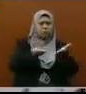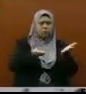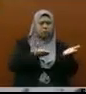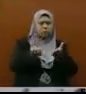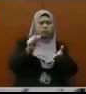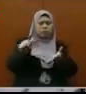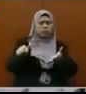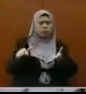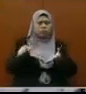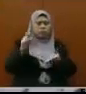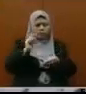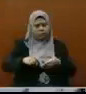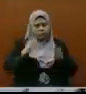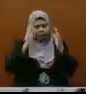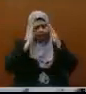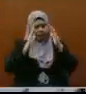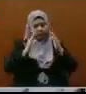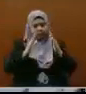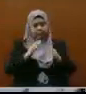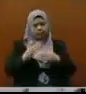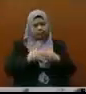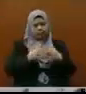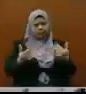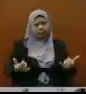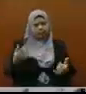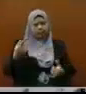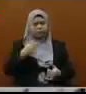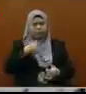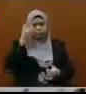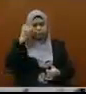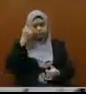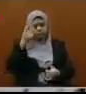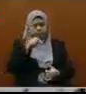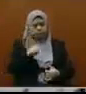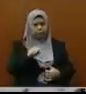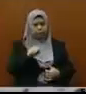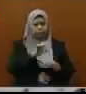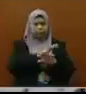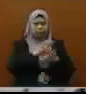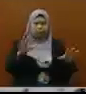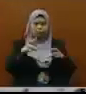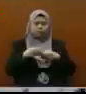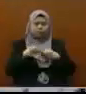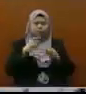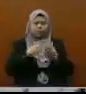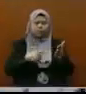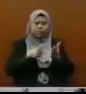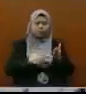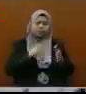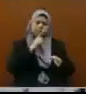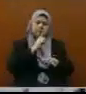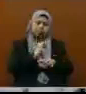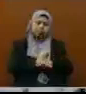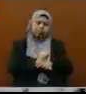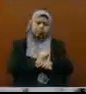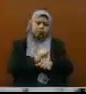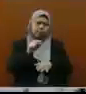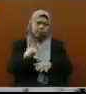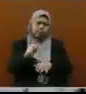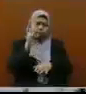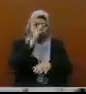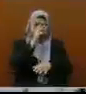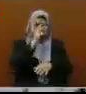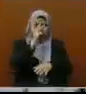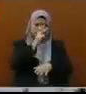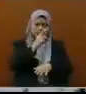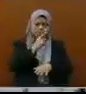mereka ini perlulah diberikan perhatian, yang sehingga kini saya difahamkan mereka tidak menerima pun apa-apa yang dijanjikan oleh pihak